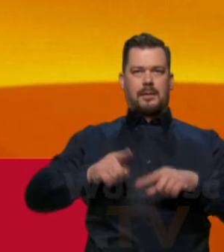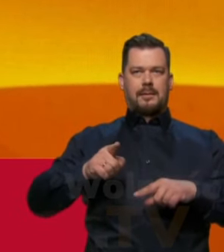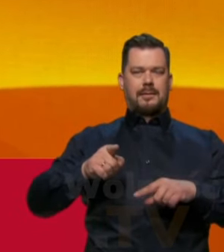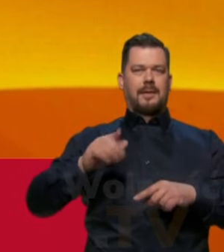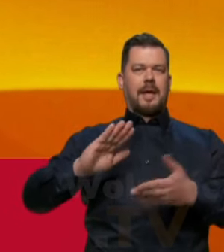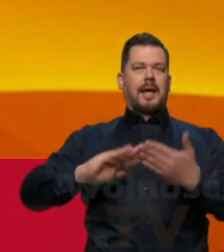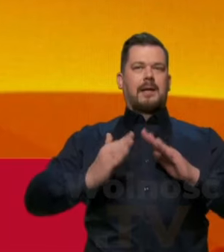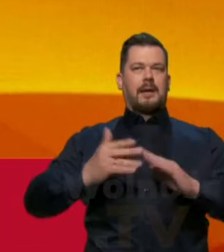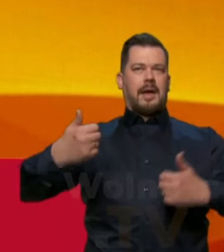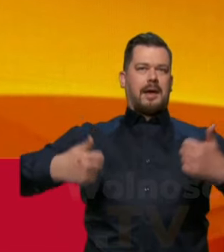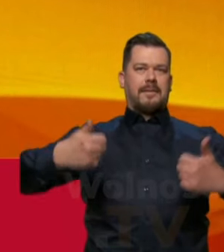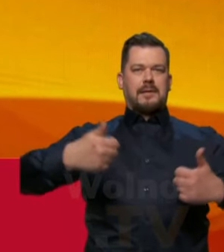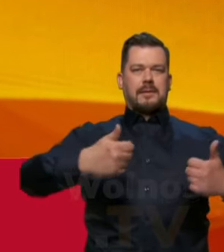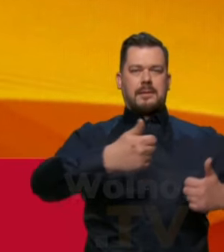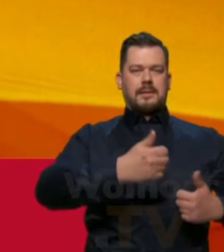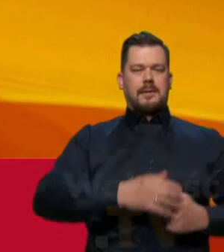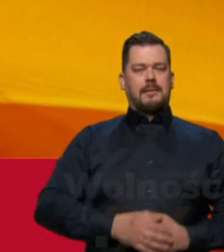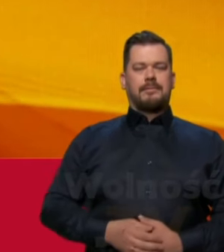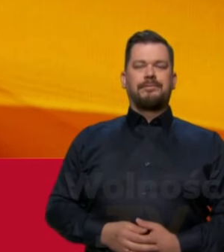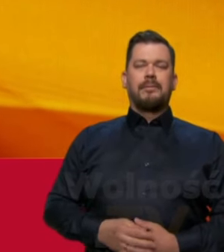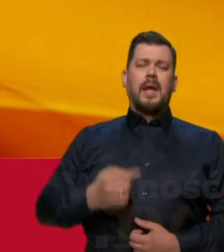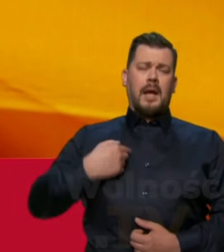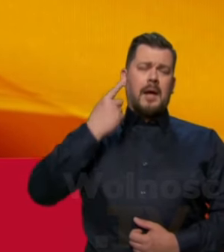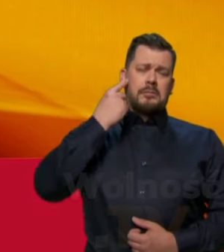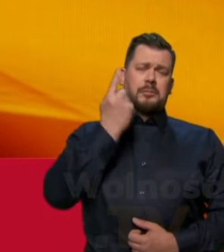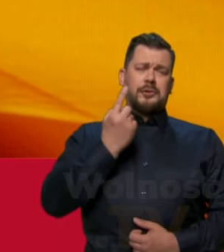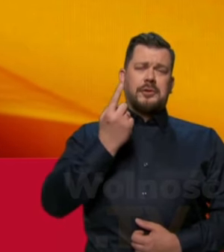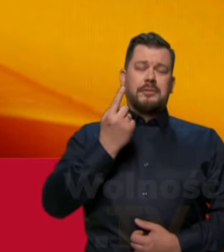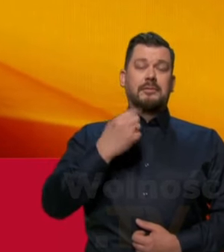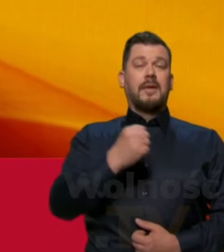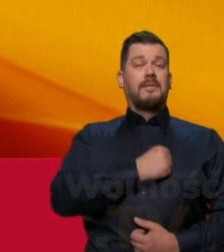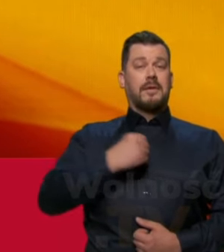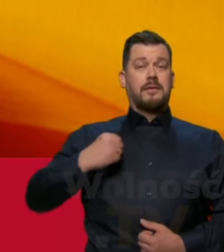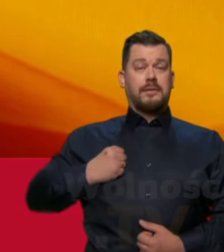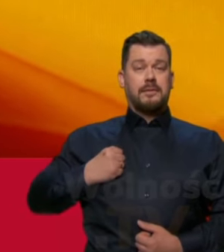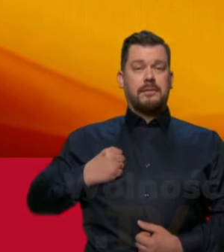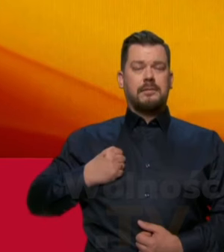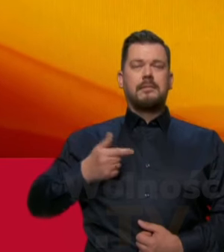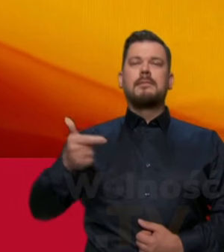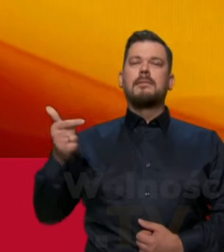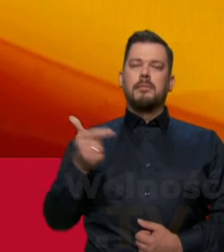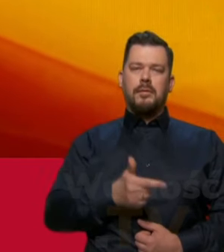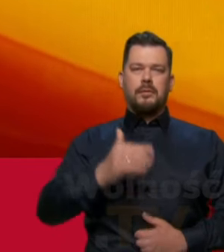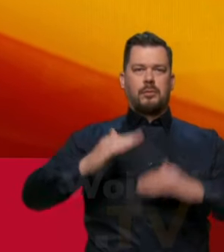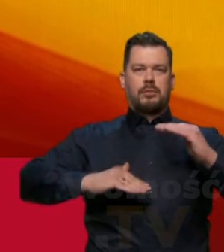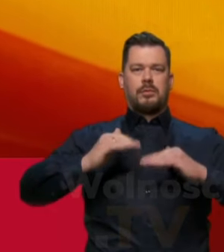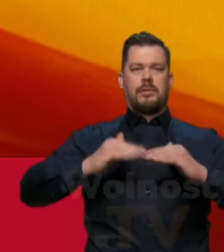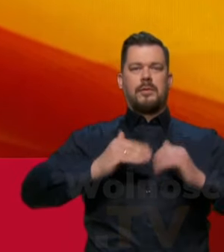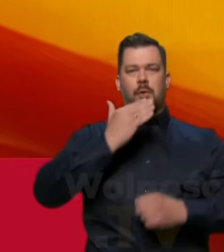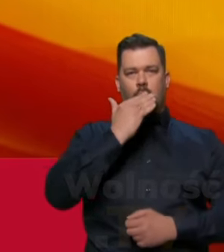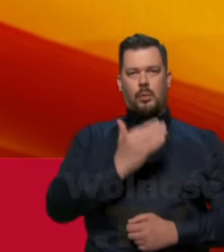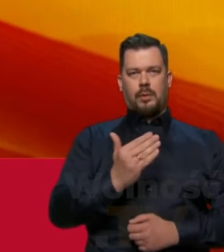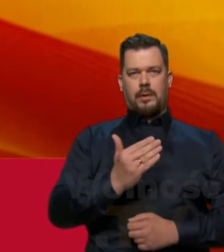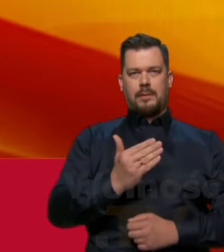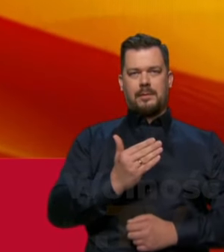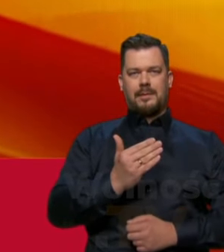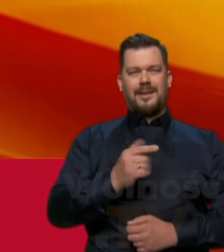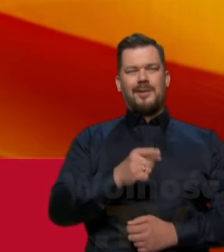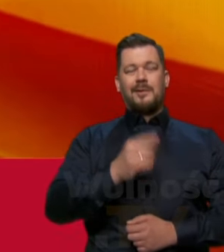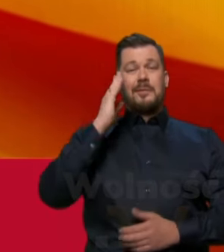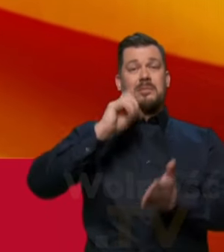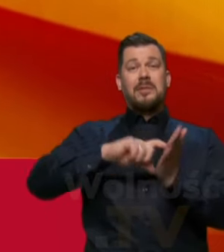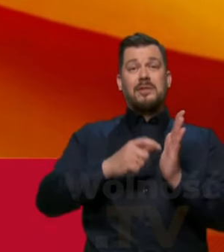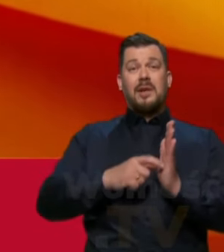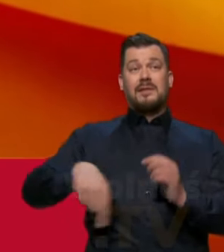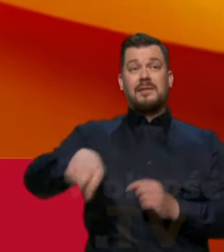rynkowa rywalizacja. Myślę, że Warszawa powinna również budować mieszkania komunalne, ponieważ